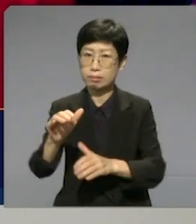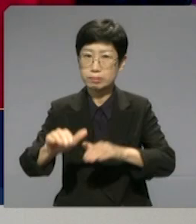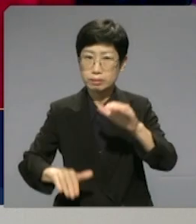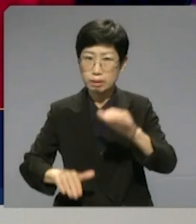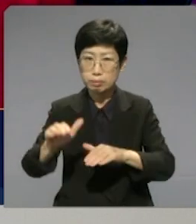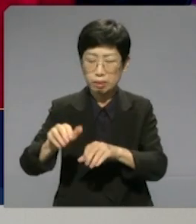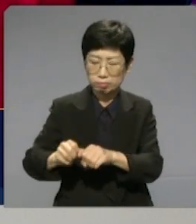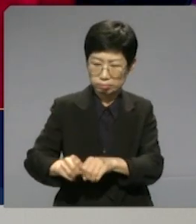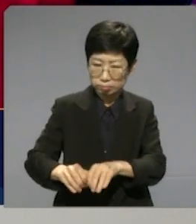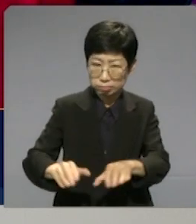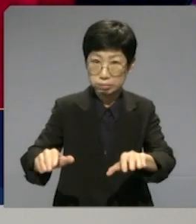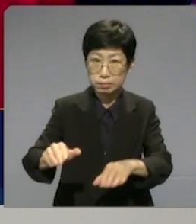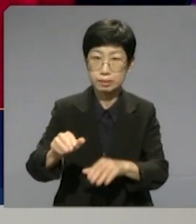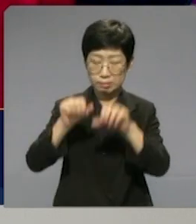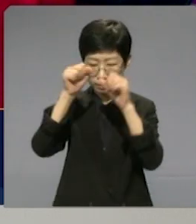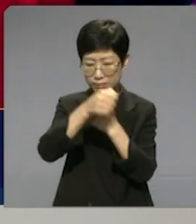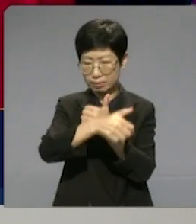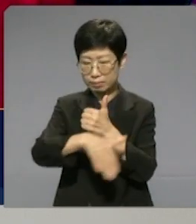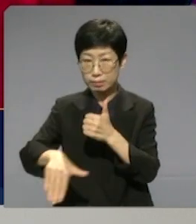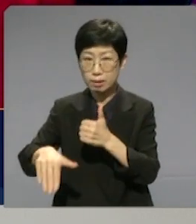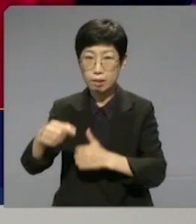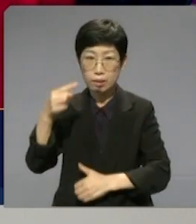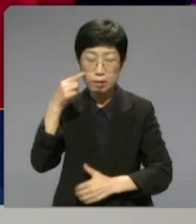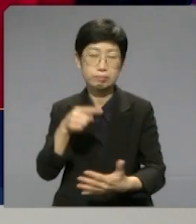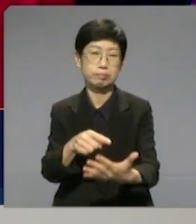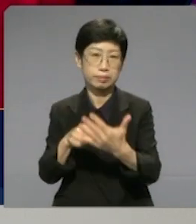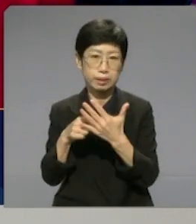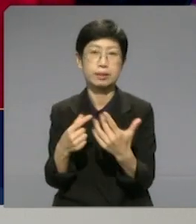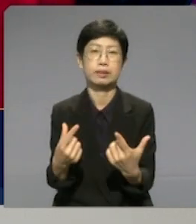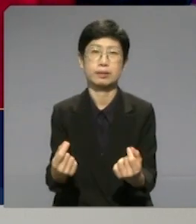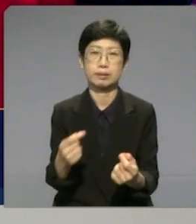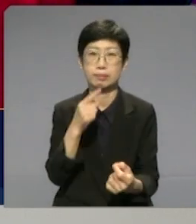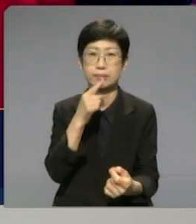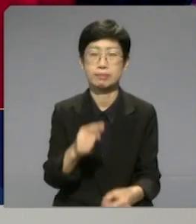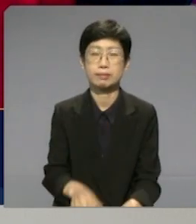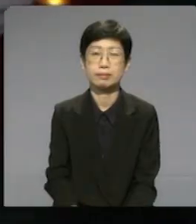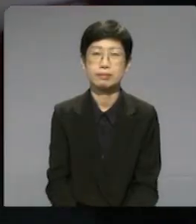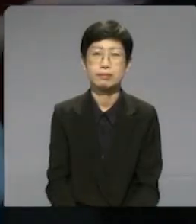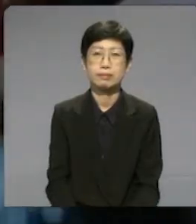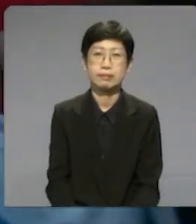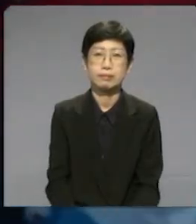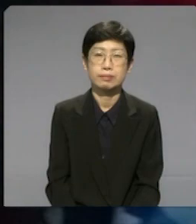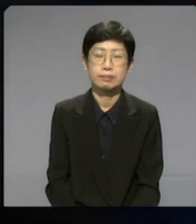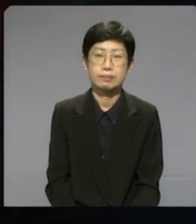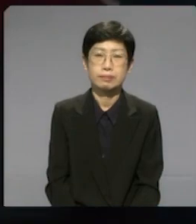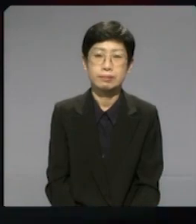스포츠계의 민낯을 드러냈다는 지적입니다. 유영선 월드리포터입니다.